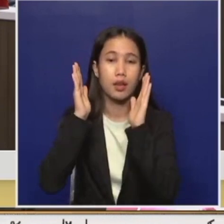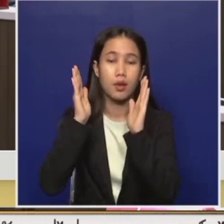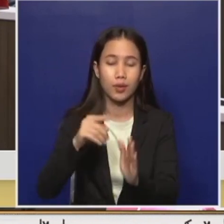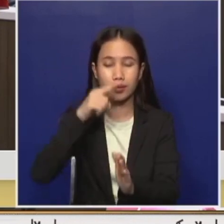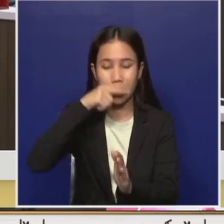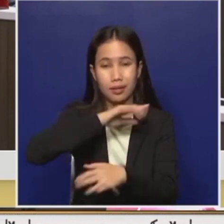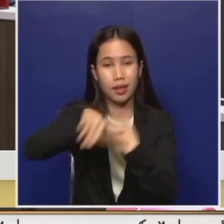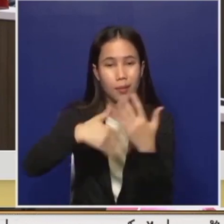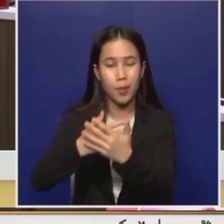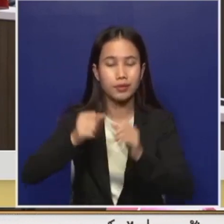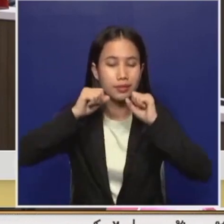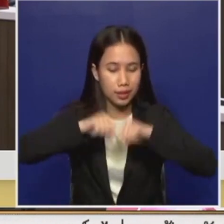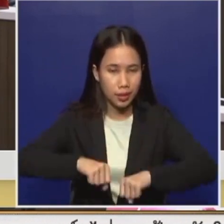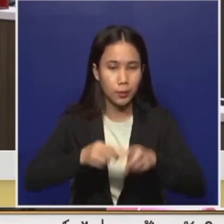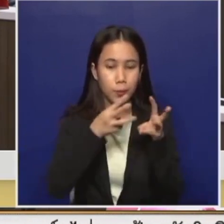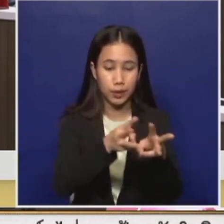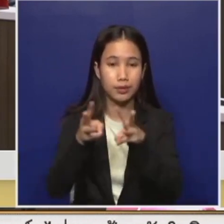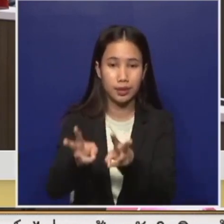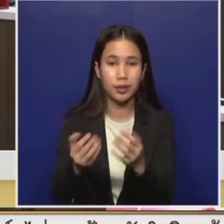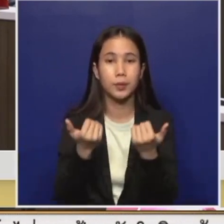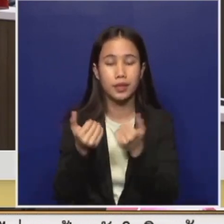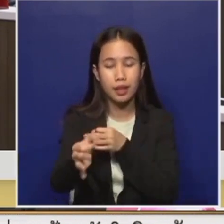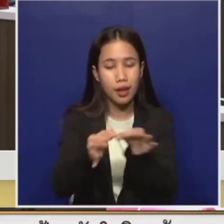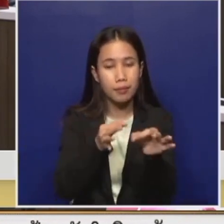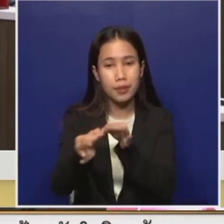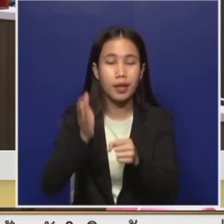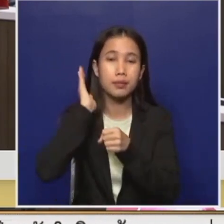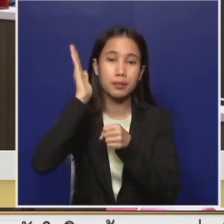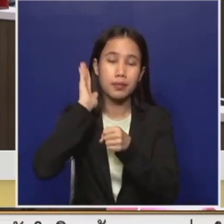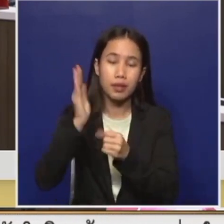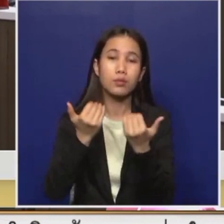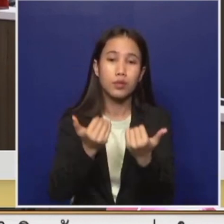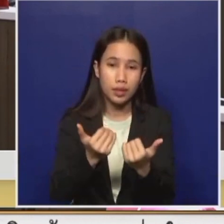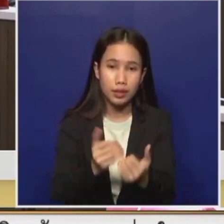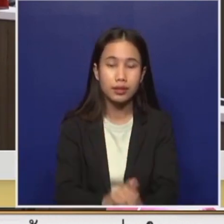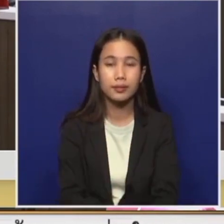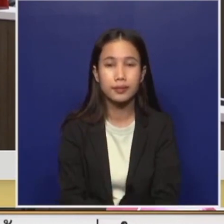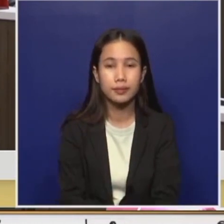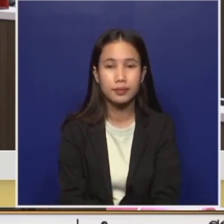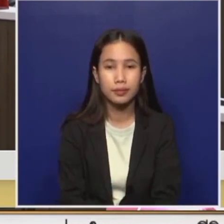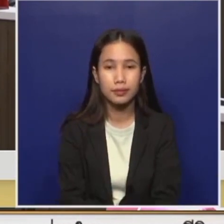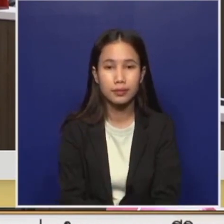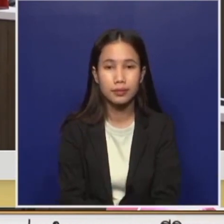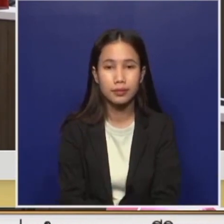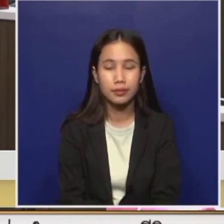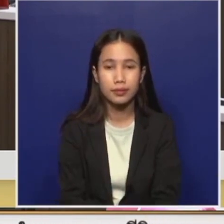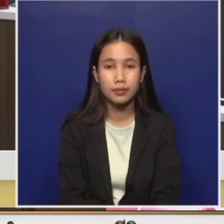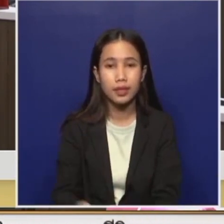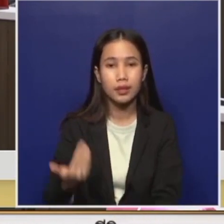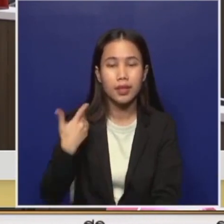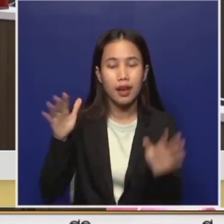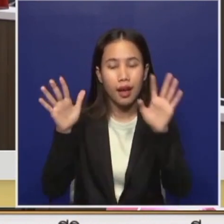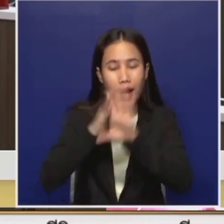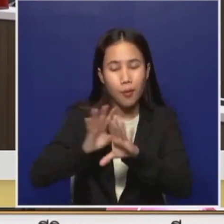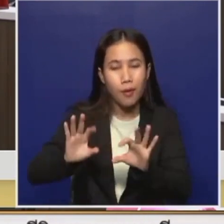วิธีการที่เราใช้วันนี้นะครับการอภิบรายวันนี้เนี่ย มันจะเป็นสื่อนะครับเขาเขียนมาเลยววัจะเป็นไฟสุม